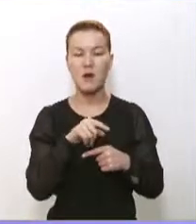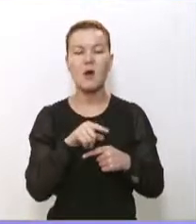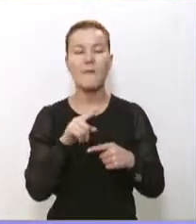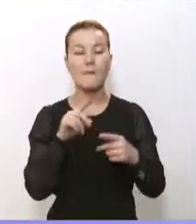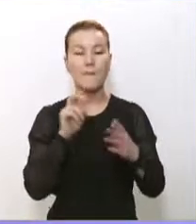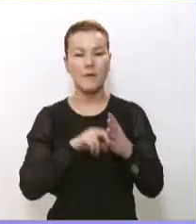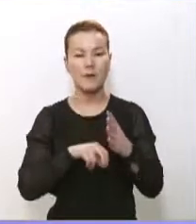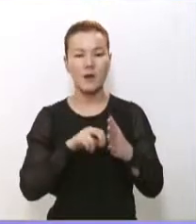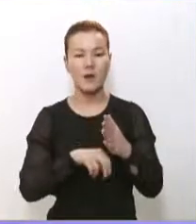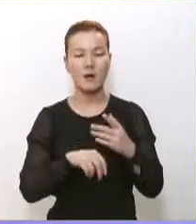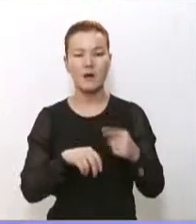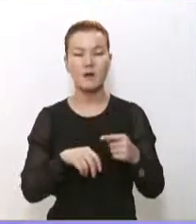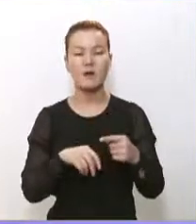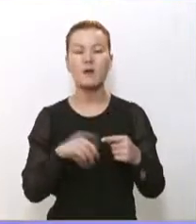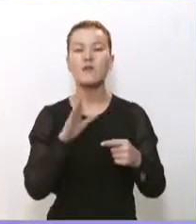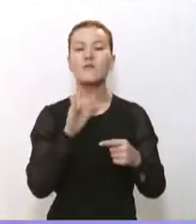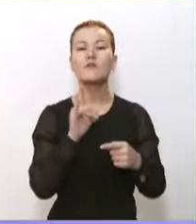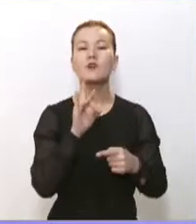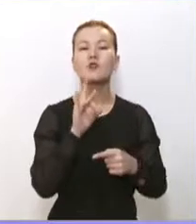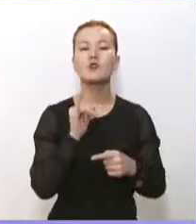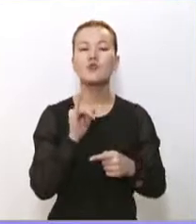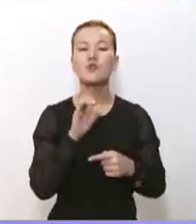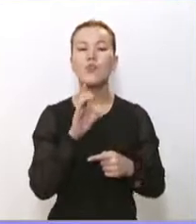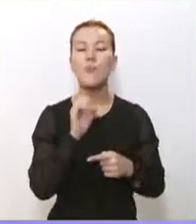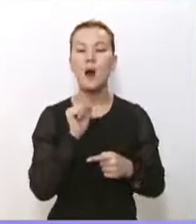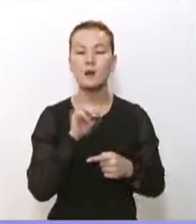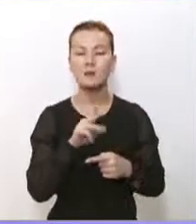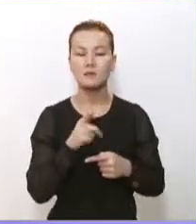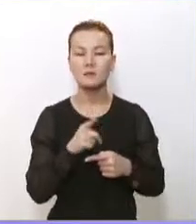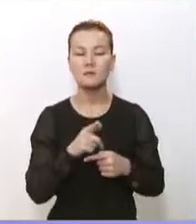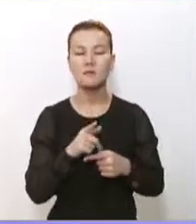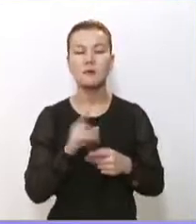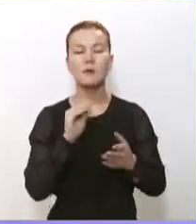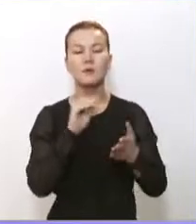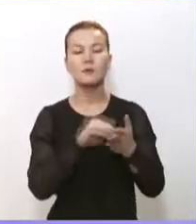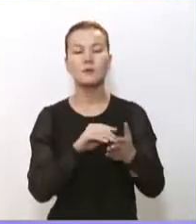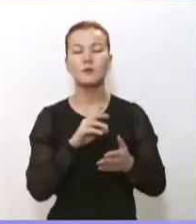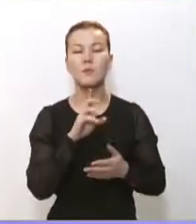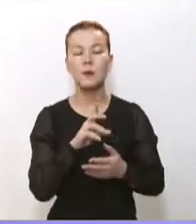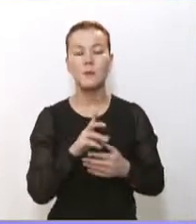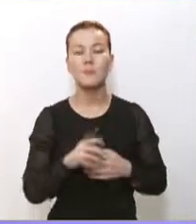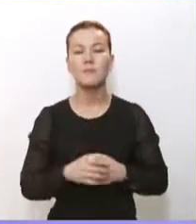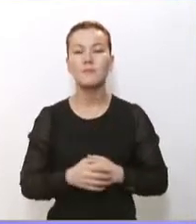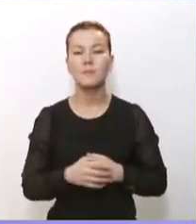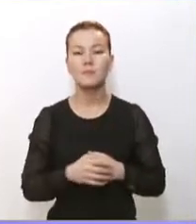Проверим. «Вырубать». Пишем букву «б».